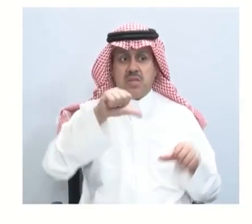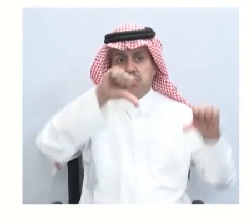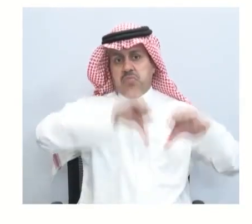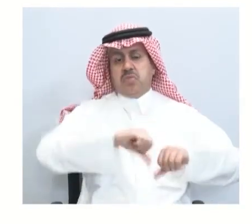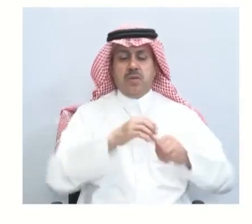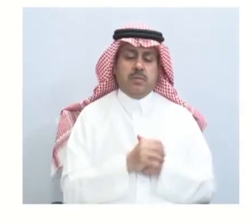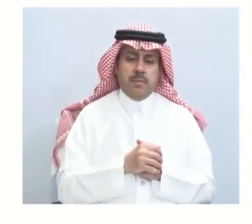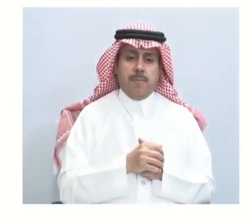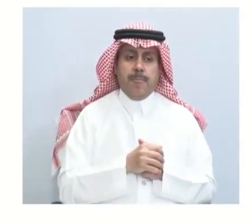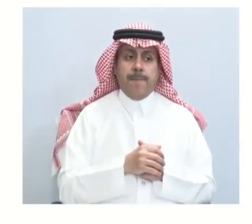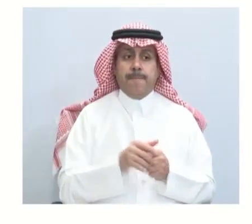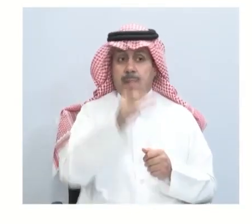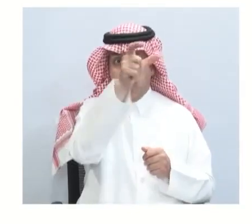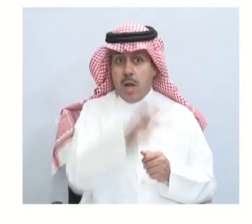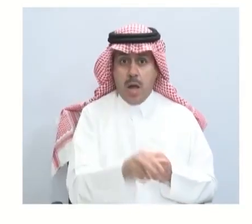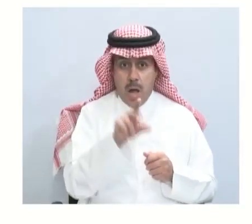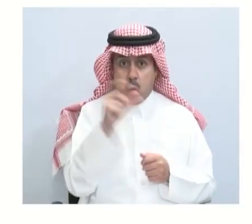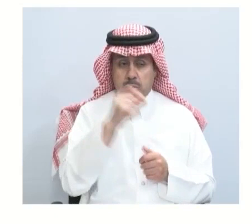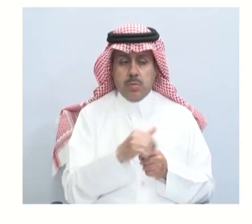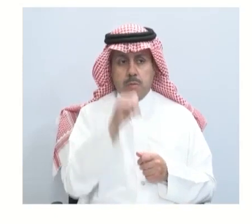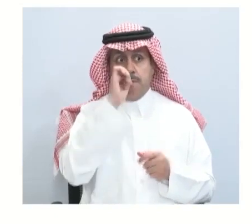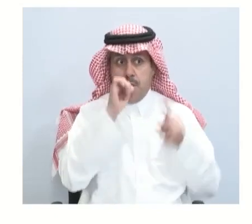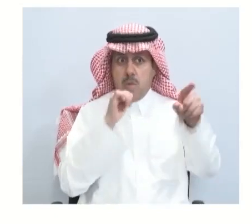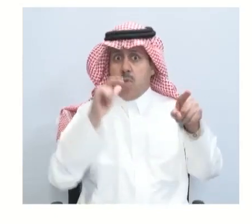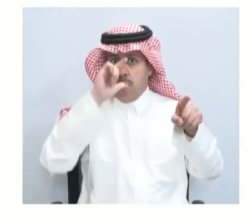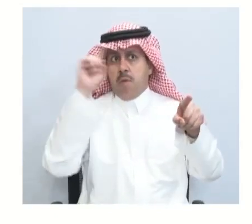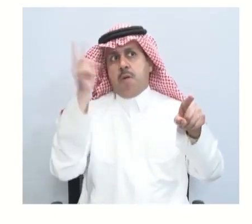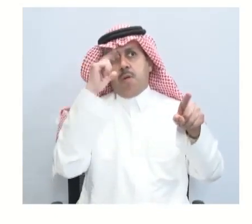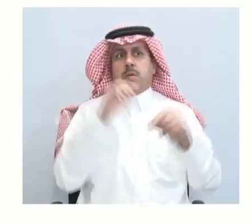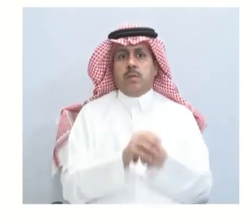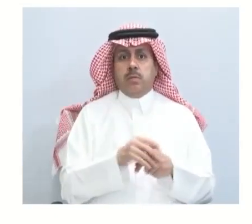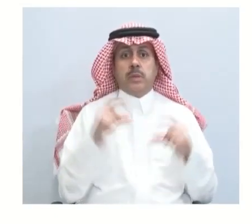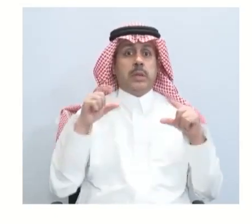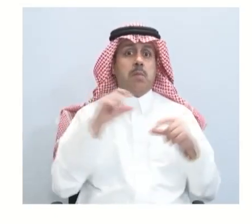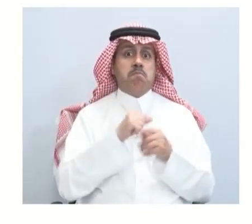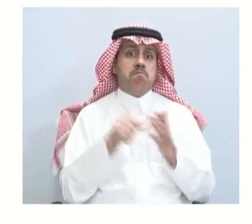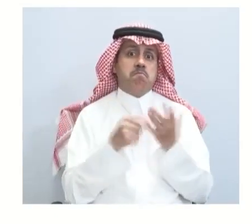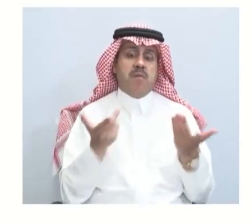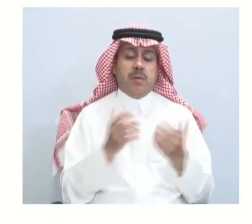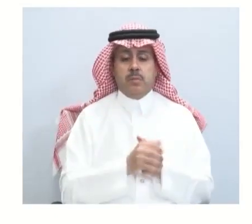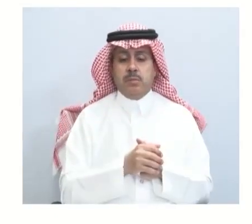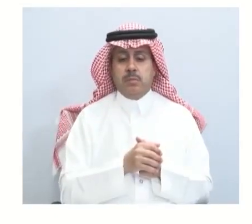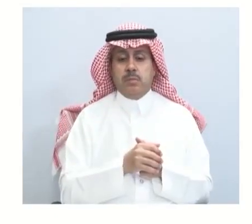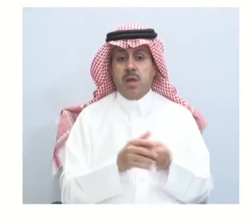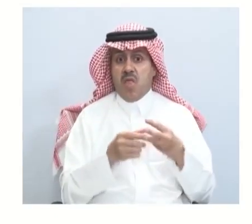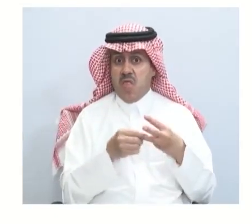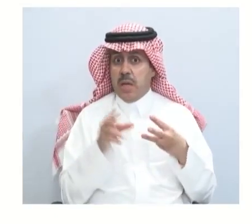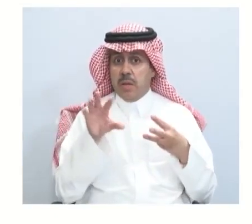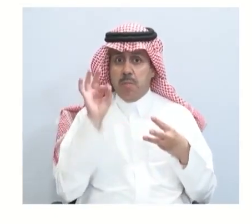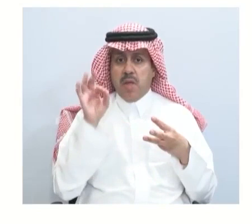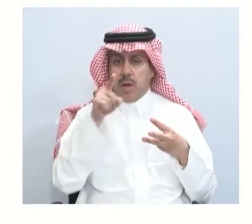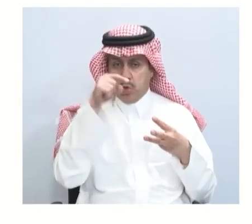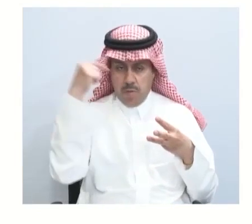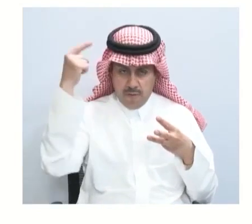ان اتهام المسلم بشرب الخمر ولم يظهر عليه ما يقتضي ذلك اما الامر الثالث فعندكم صور لا شك ان هناك صور